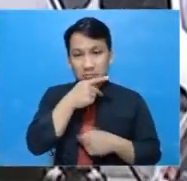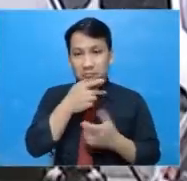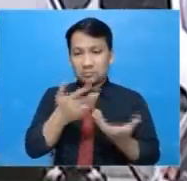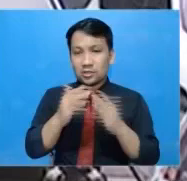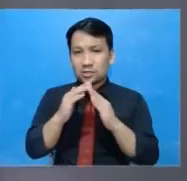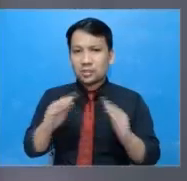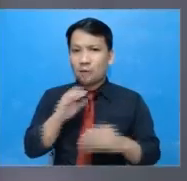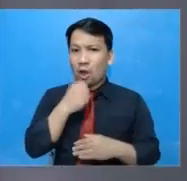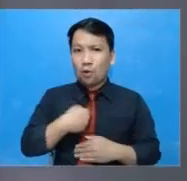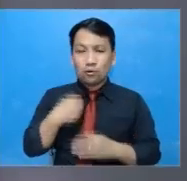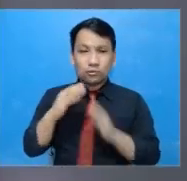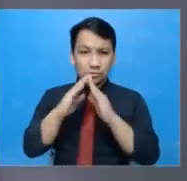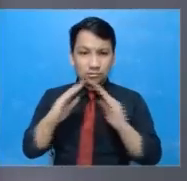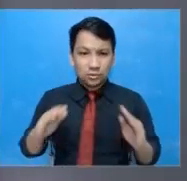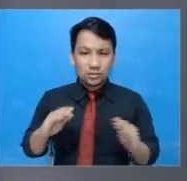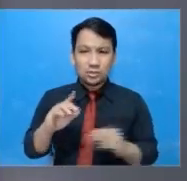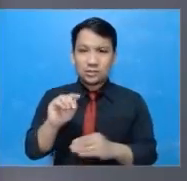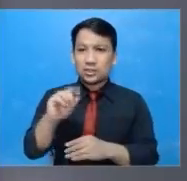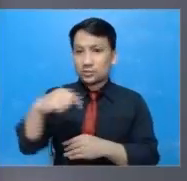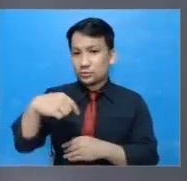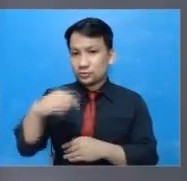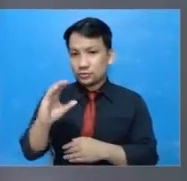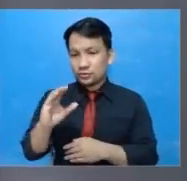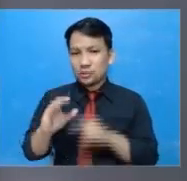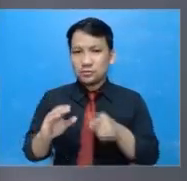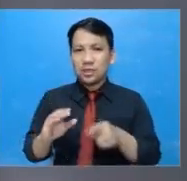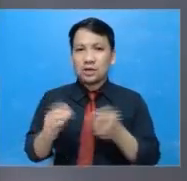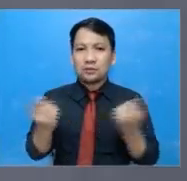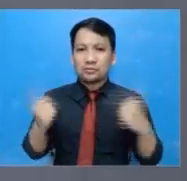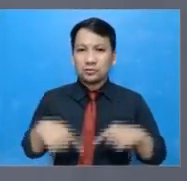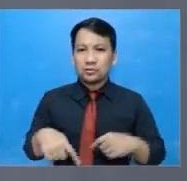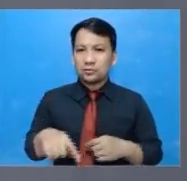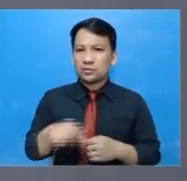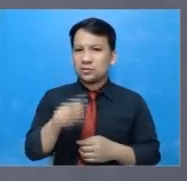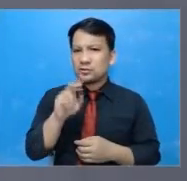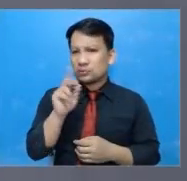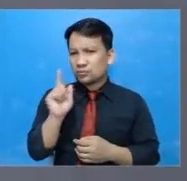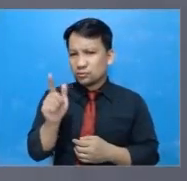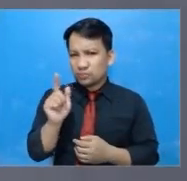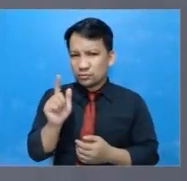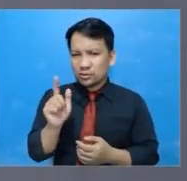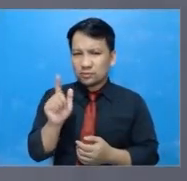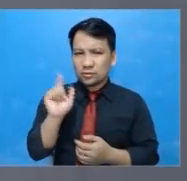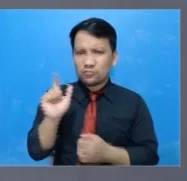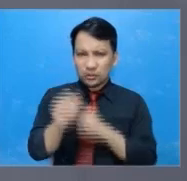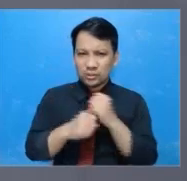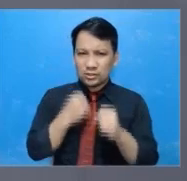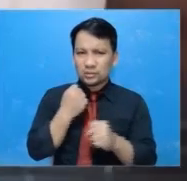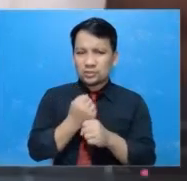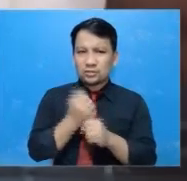bahay sa Times Street sa Quezon City matapos ang halos dalawang dekada niyang paglilingkod